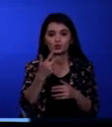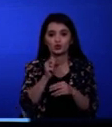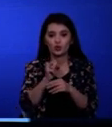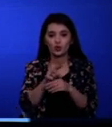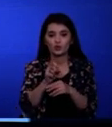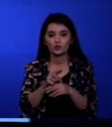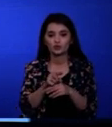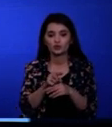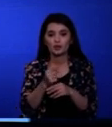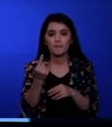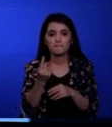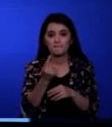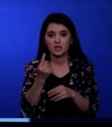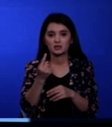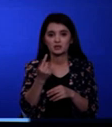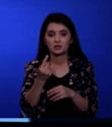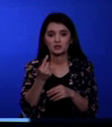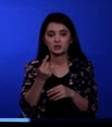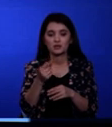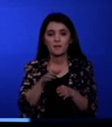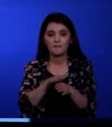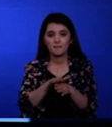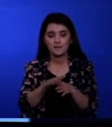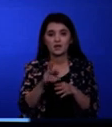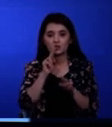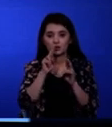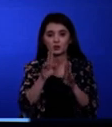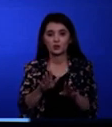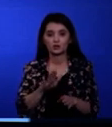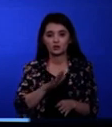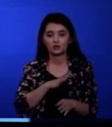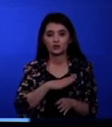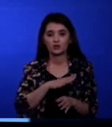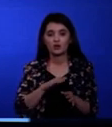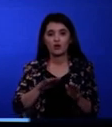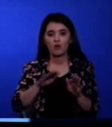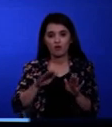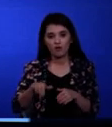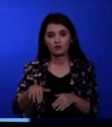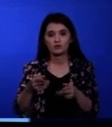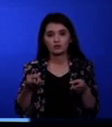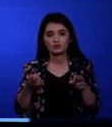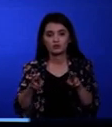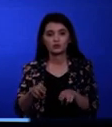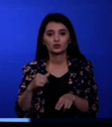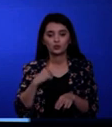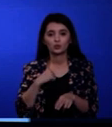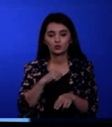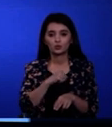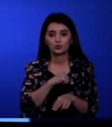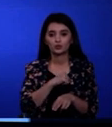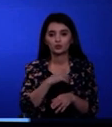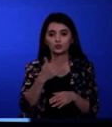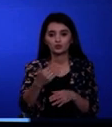topshiriqning 1-sini sizga bajarib ko'rsatib berdim. Qolganlarini esa o'zingiz xuddi shu